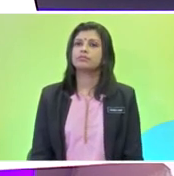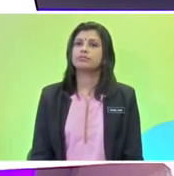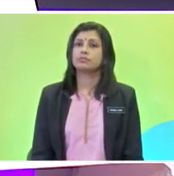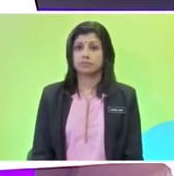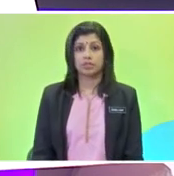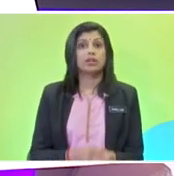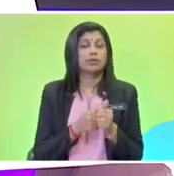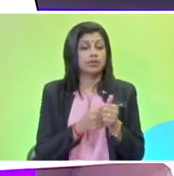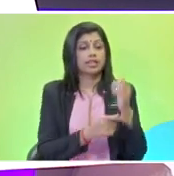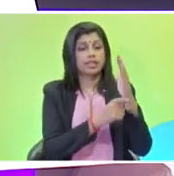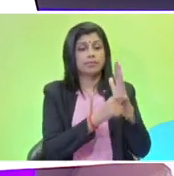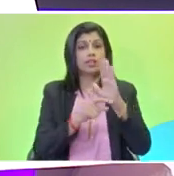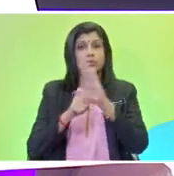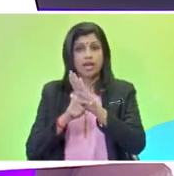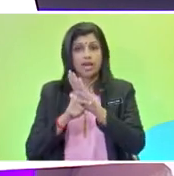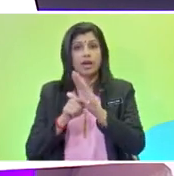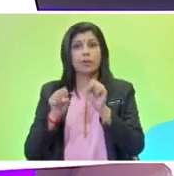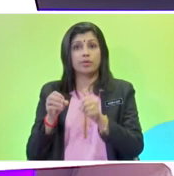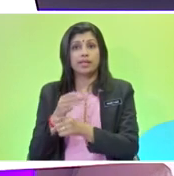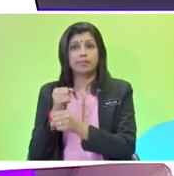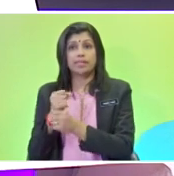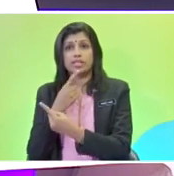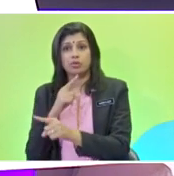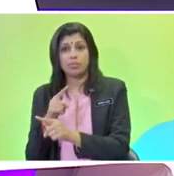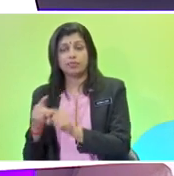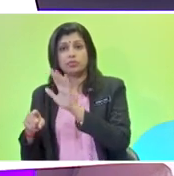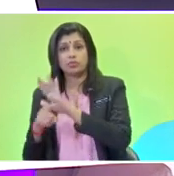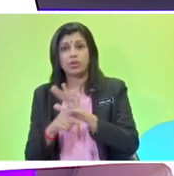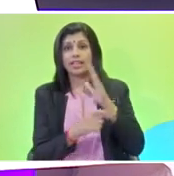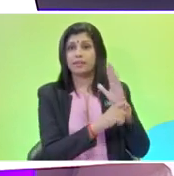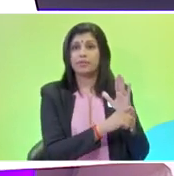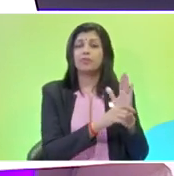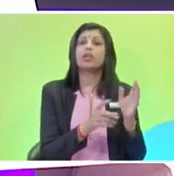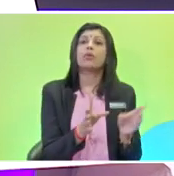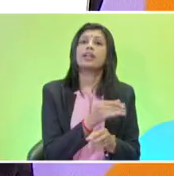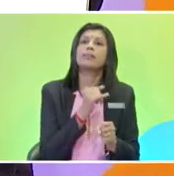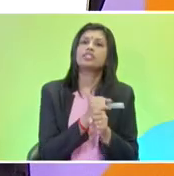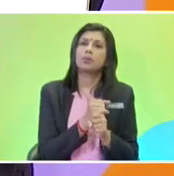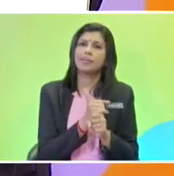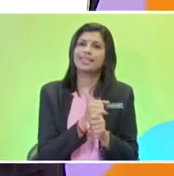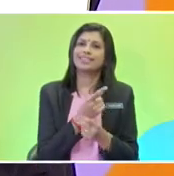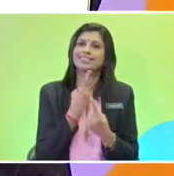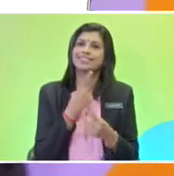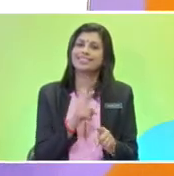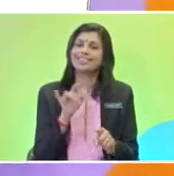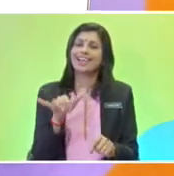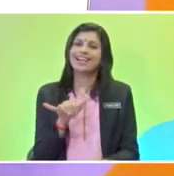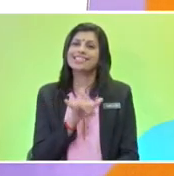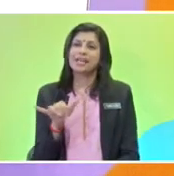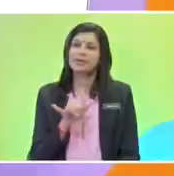sama. Itu yang pertama. Seterusnya, yang kedua, kepelbagaian jalan kira. Nampak